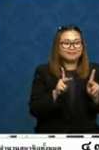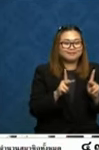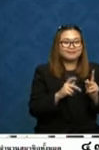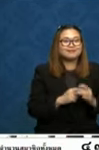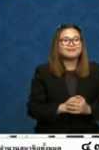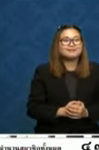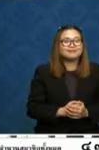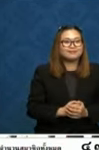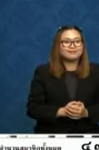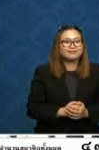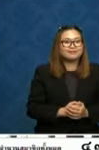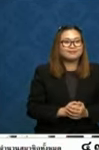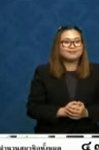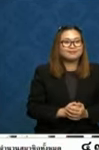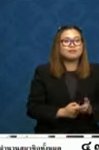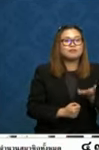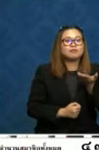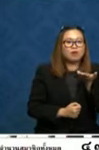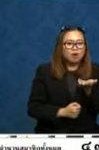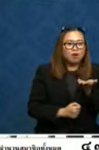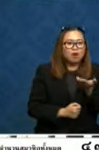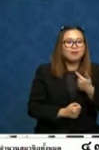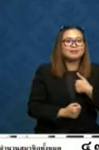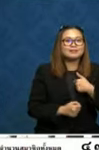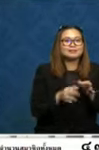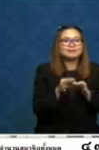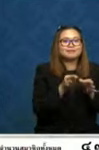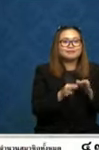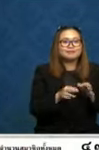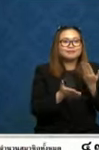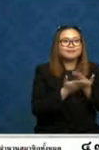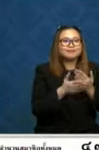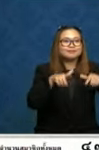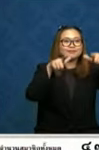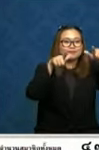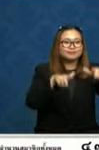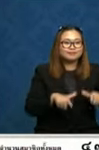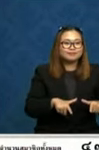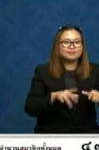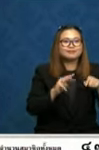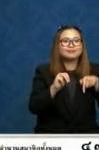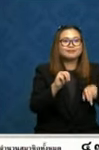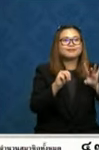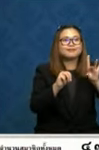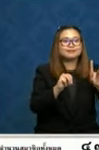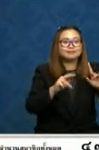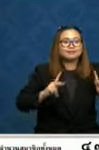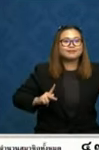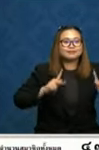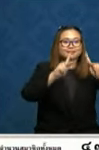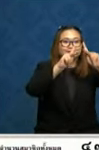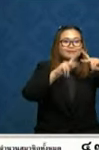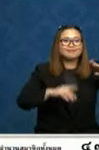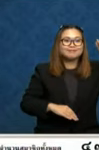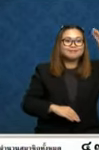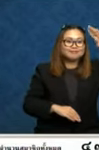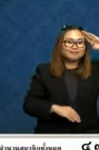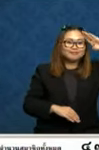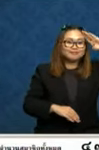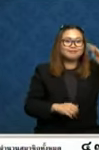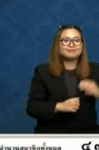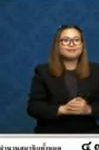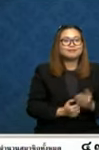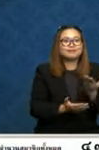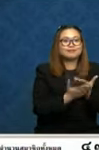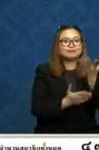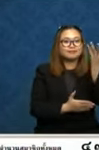ค่ะดิฉันขอสงวนความเห็นโดยขอปรับลดงบประมาณในมาตรา8ของกระทรวงกลาโหมโดยปรับลดคงเหลือเป็นจำนวน